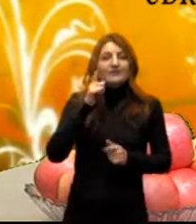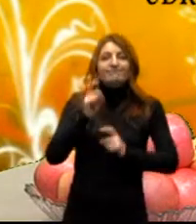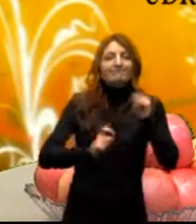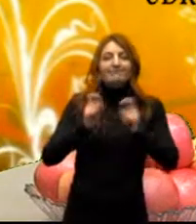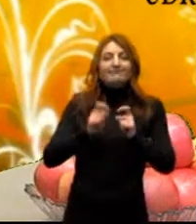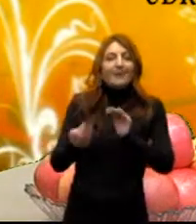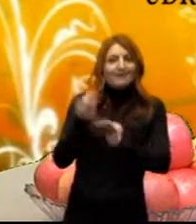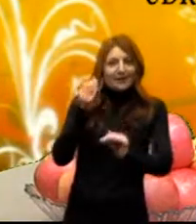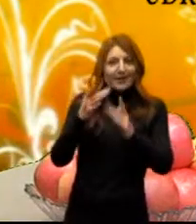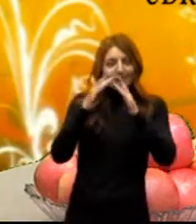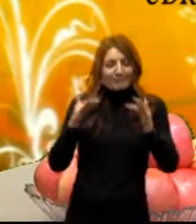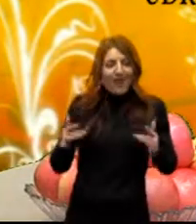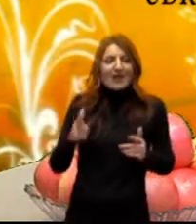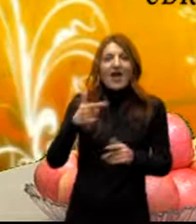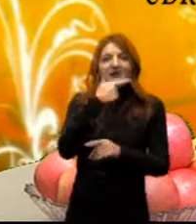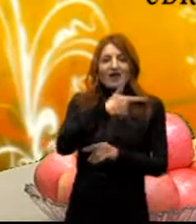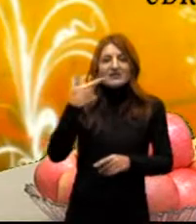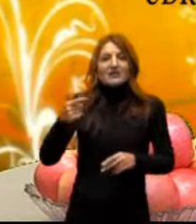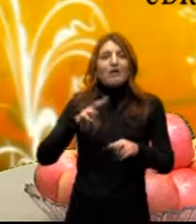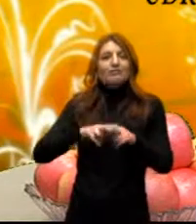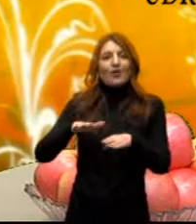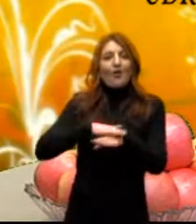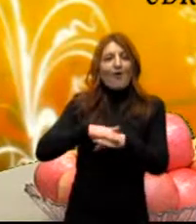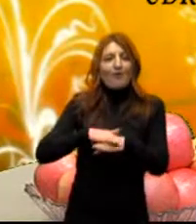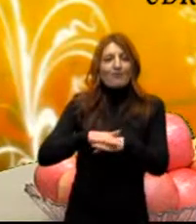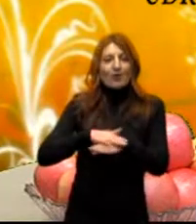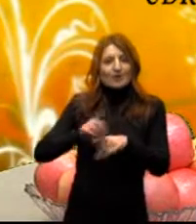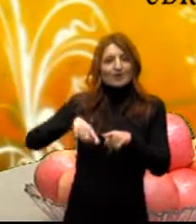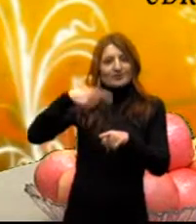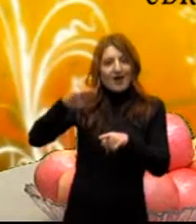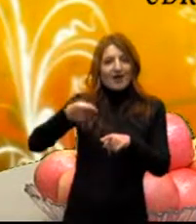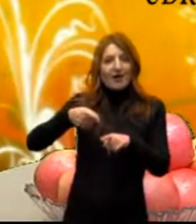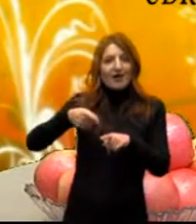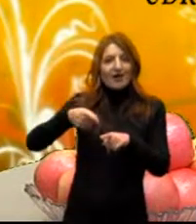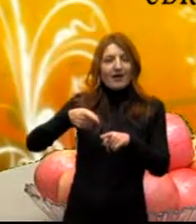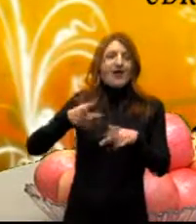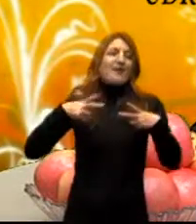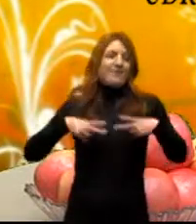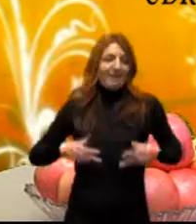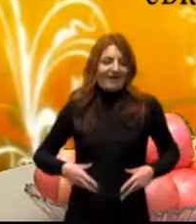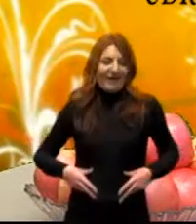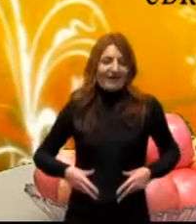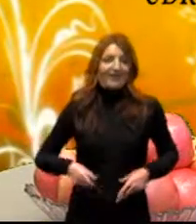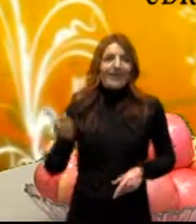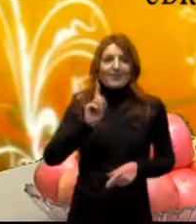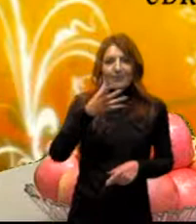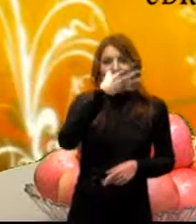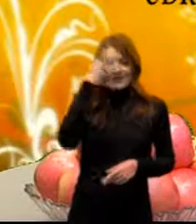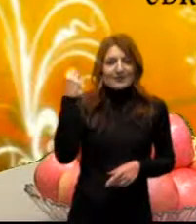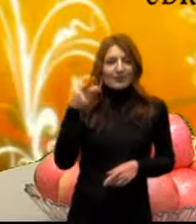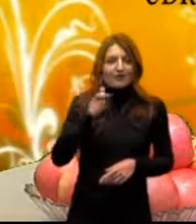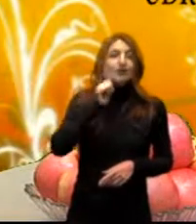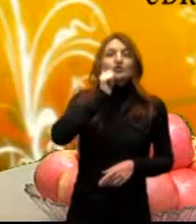ovih praznika, a 22. imamo oproštajno, pa ćemo imati mjesec dana ferija. Ne zaboravite